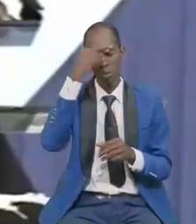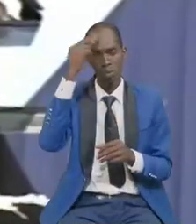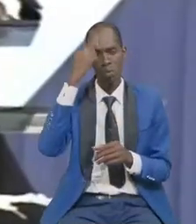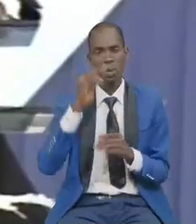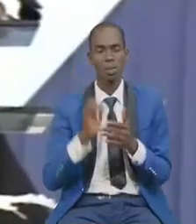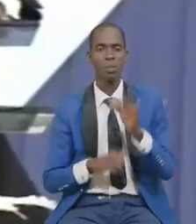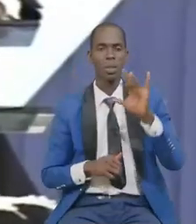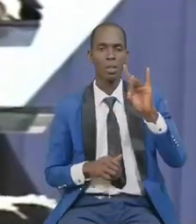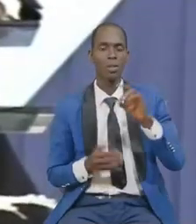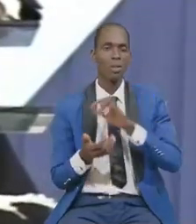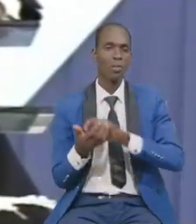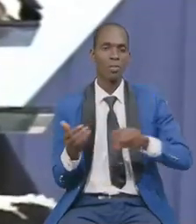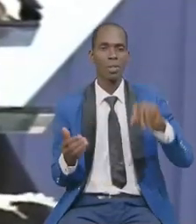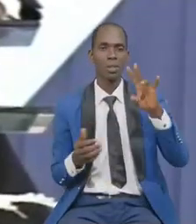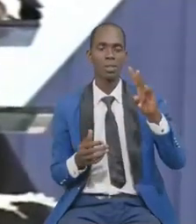verset 17.